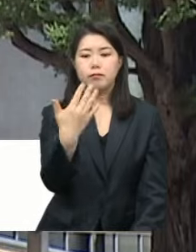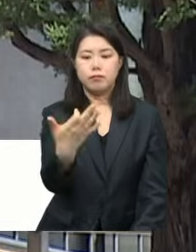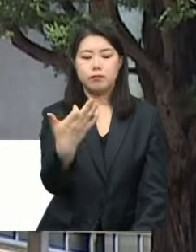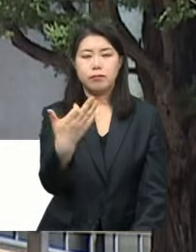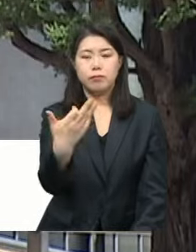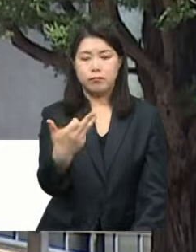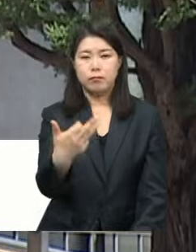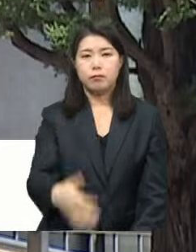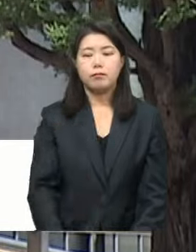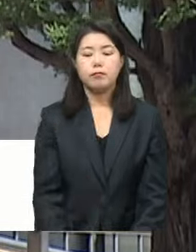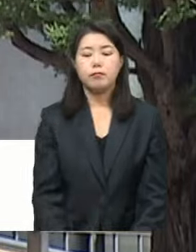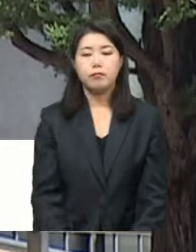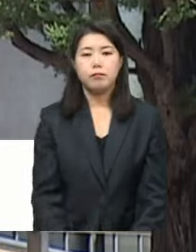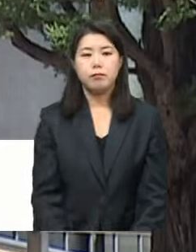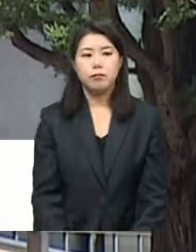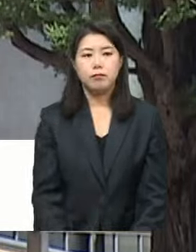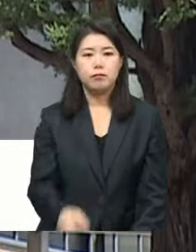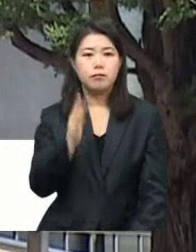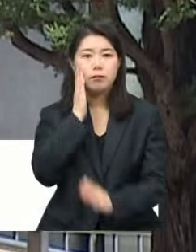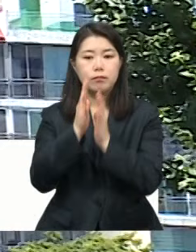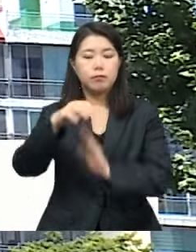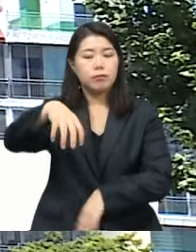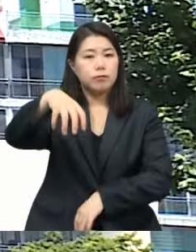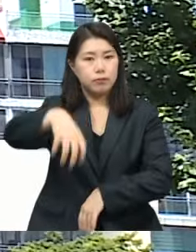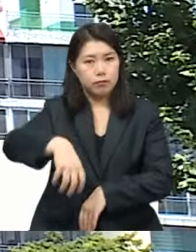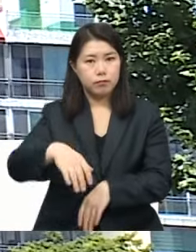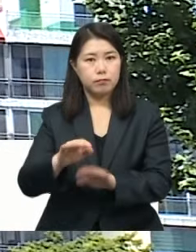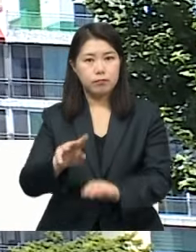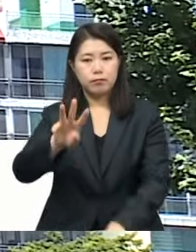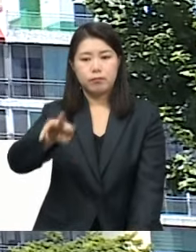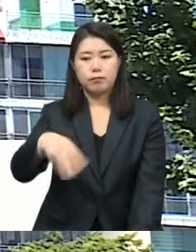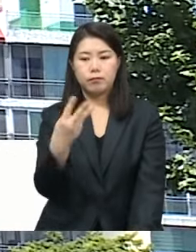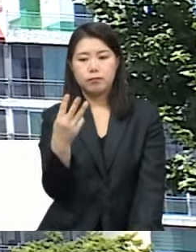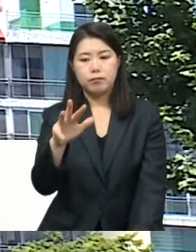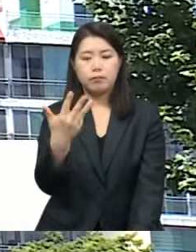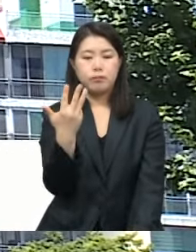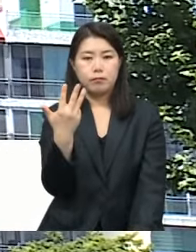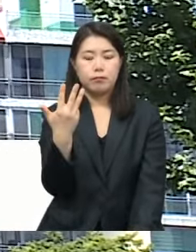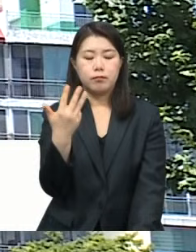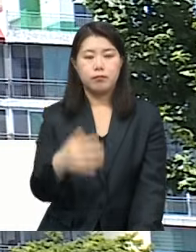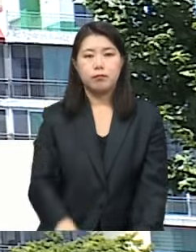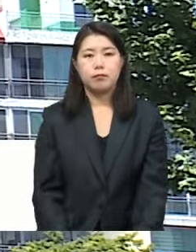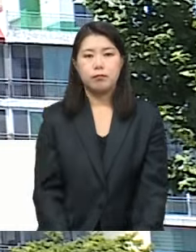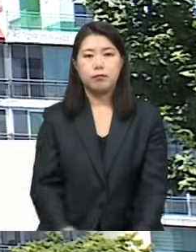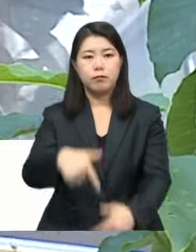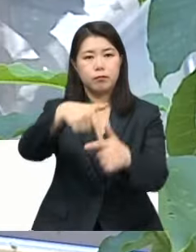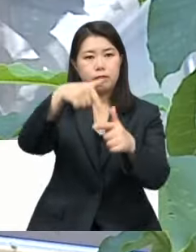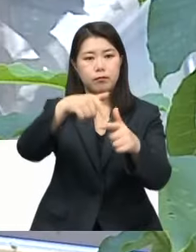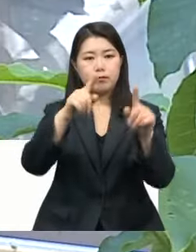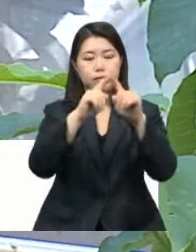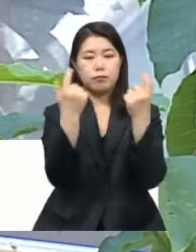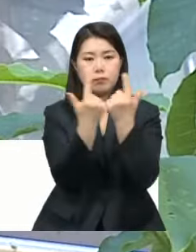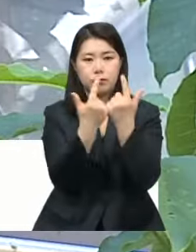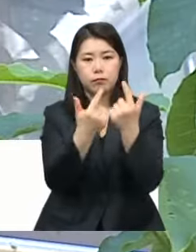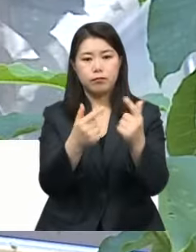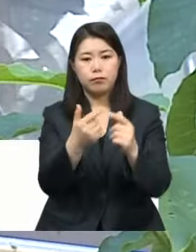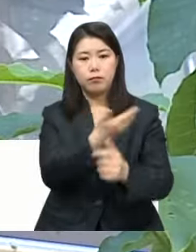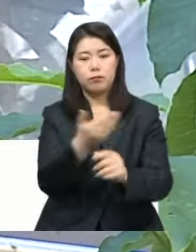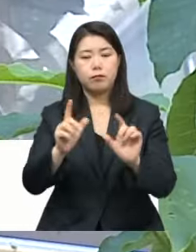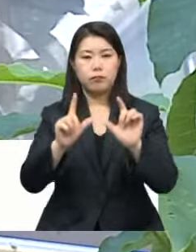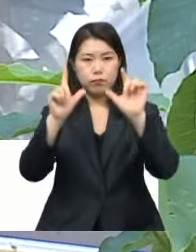집게 됐습니다 송파구가 801 다섯 건으로 2위를 기록했으며 강남구와 성북구 강동구